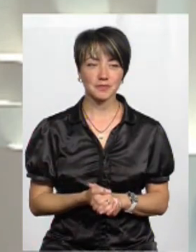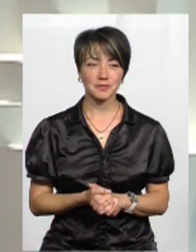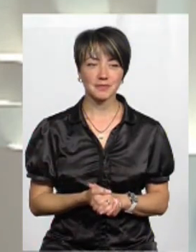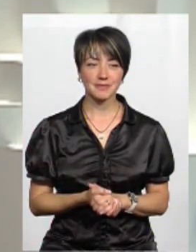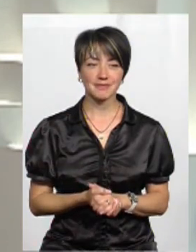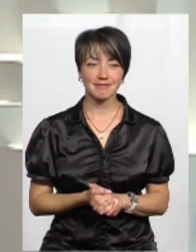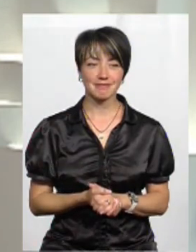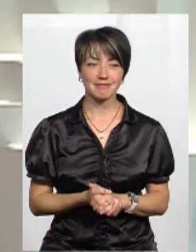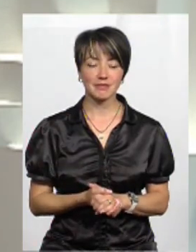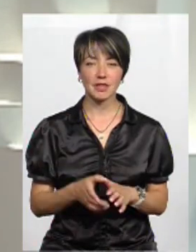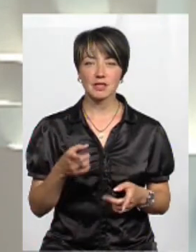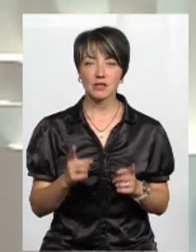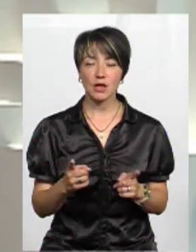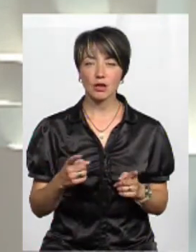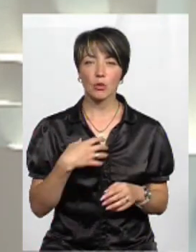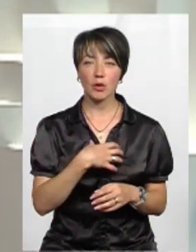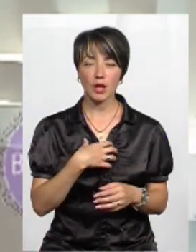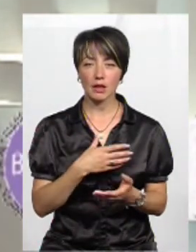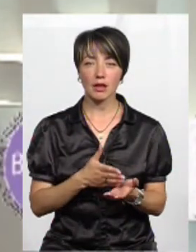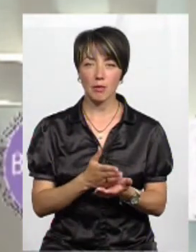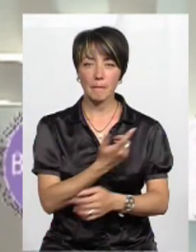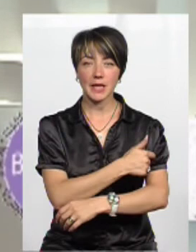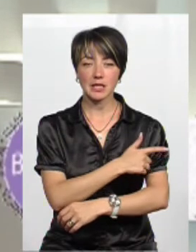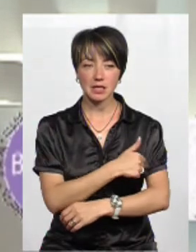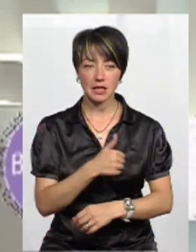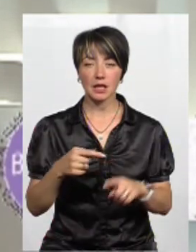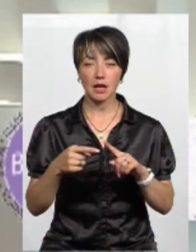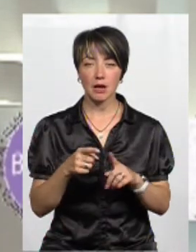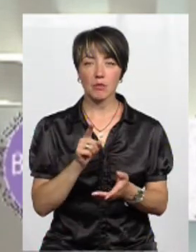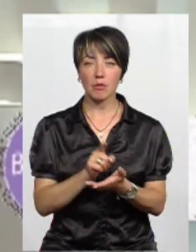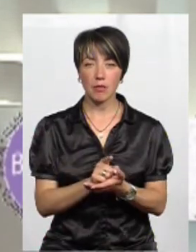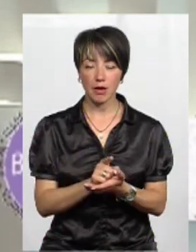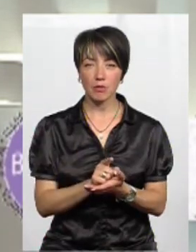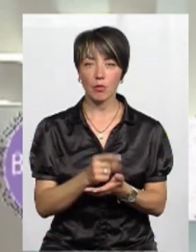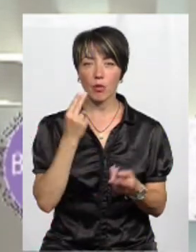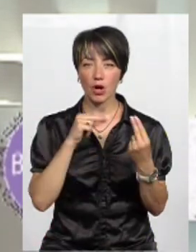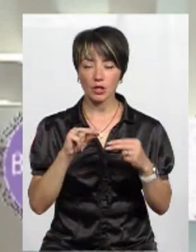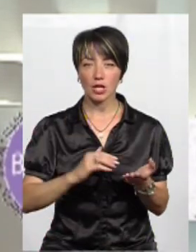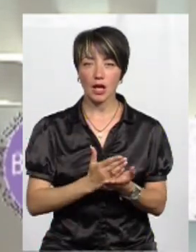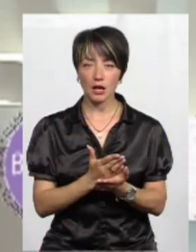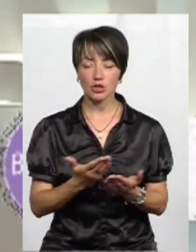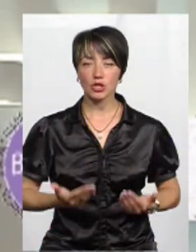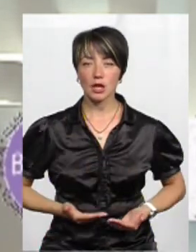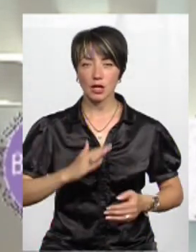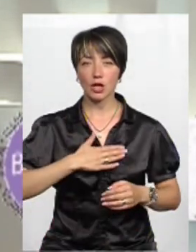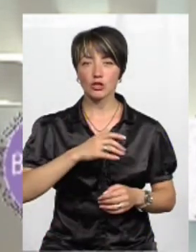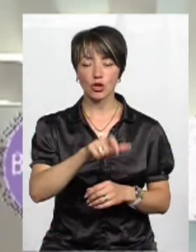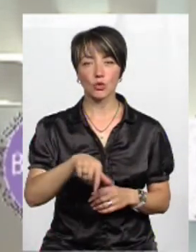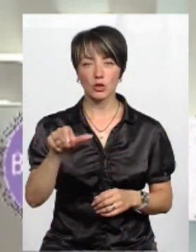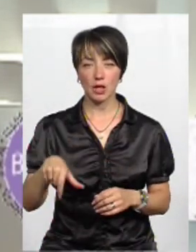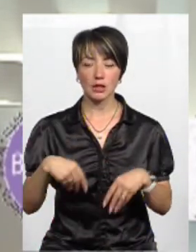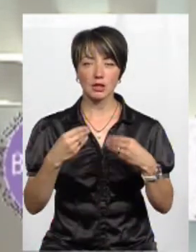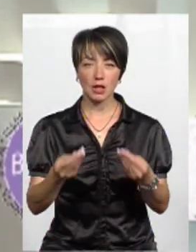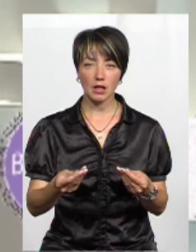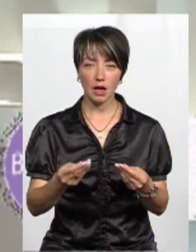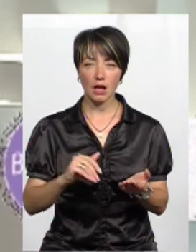Як депутат? Так. Звичайно, пріоритетний напрямок – медицина, і ми маємо покращити якість життя наших людей шляхом